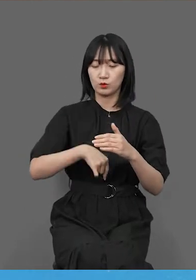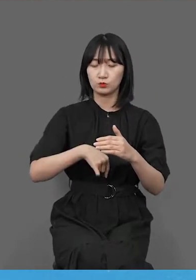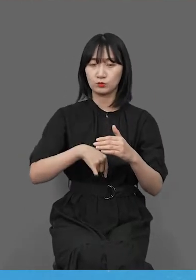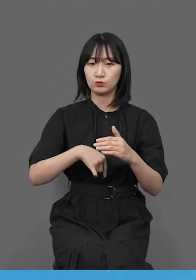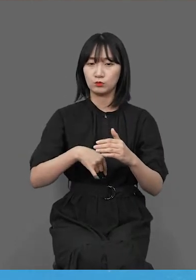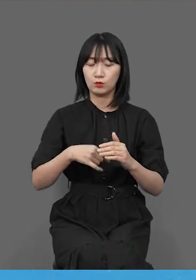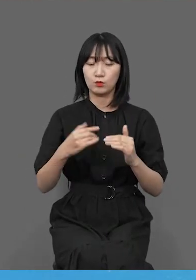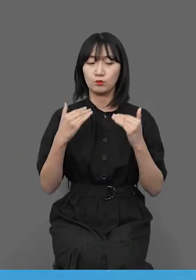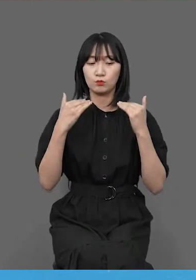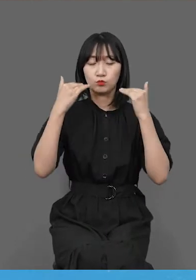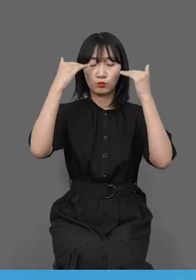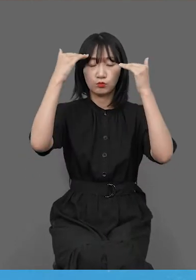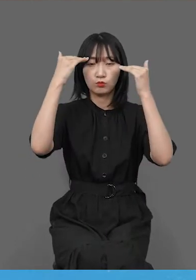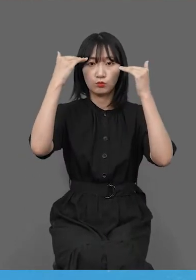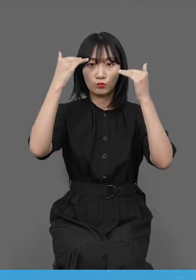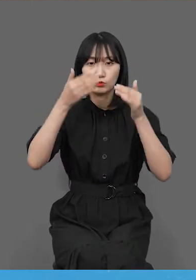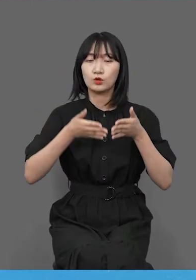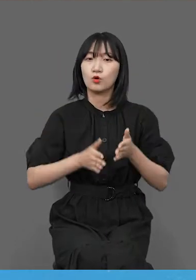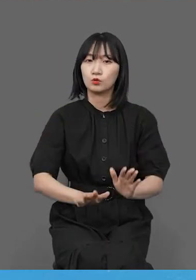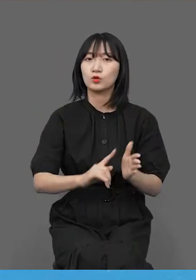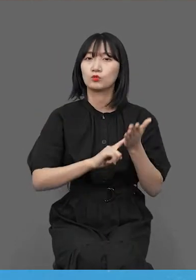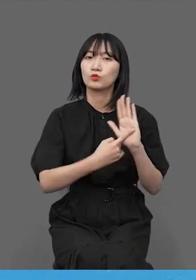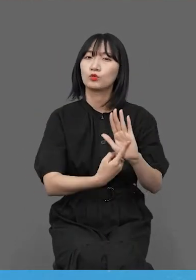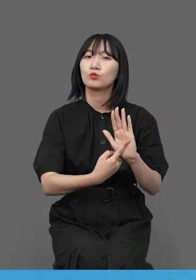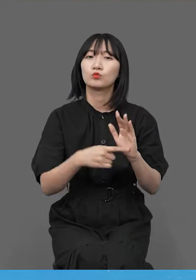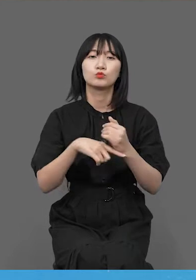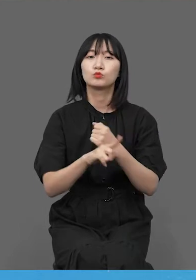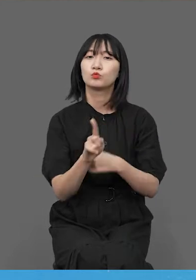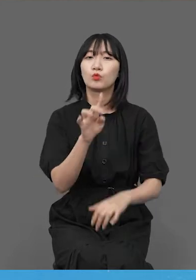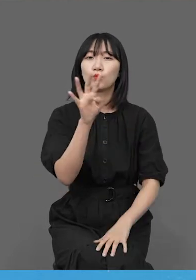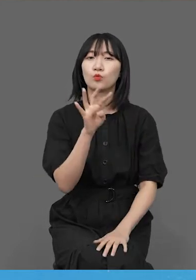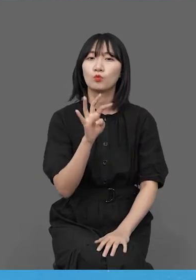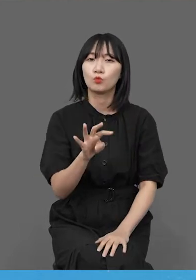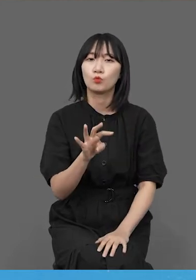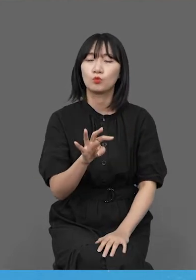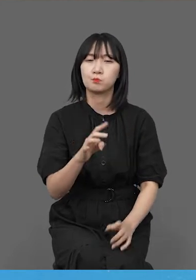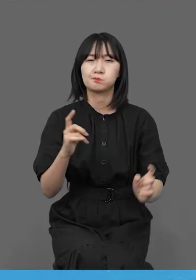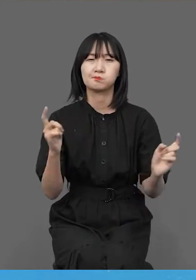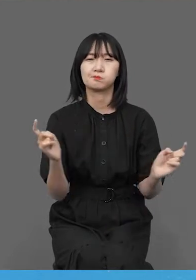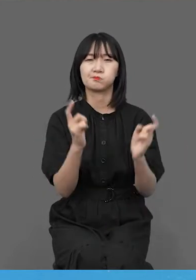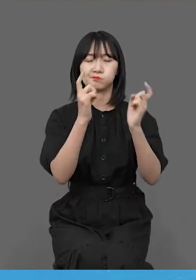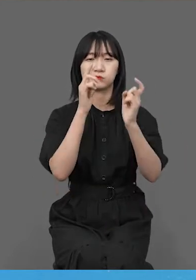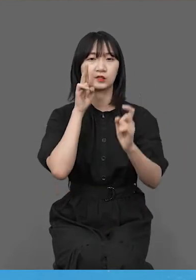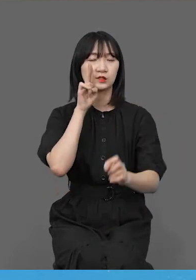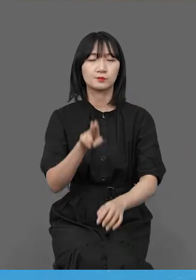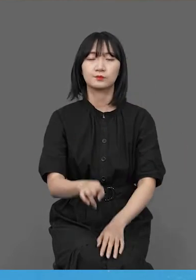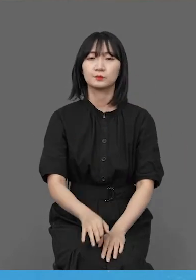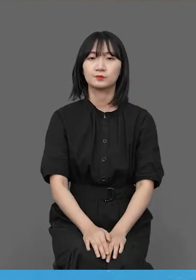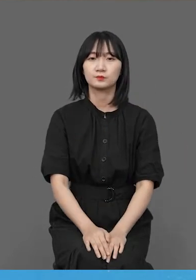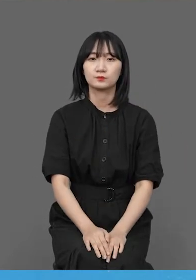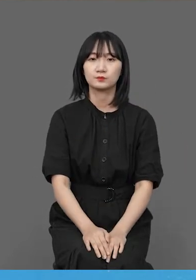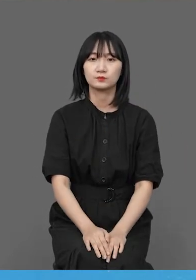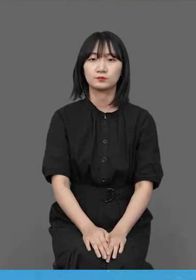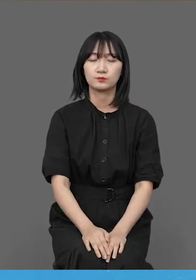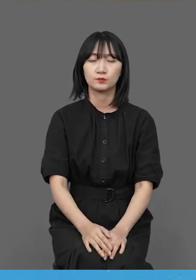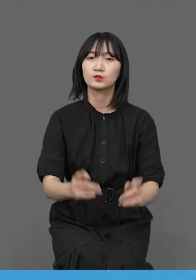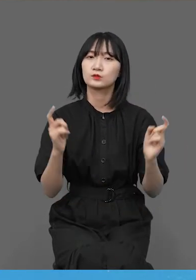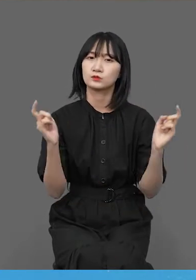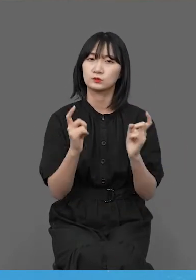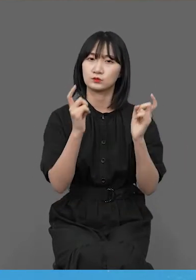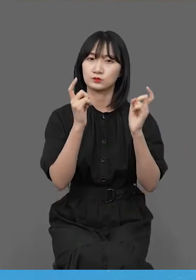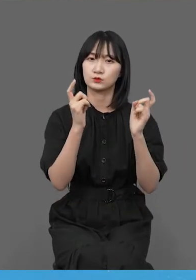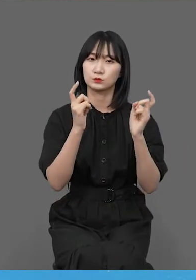거쳐서 태어난다 이런 주장을 무슨 근거로 하는 거냐라고 하면서 굉장히 다툼이 심했습니다, 사실은. 근데 그런